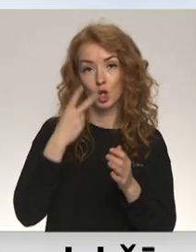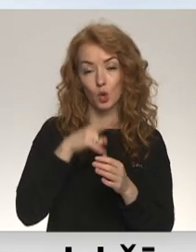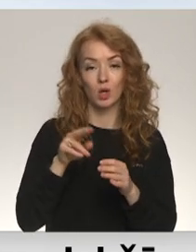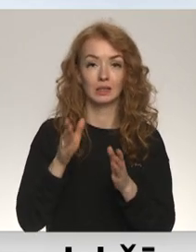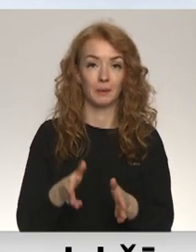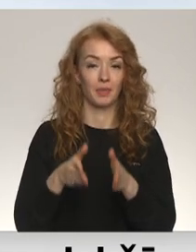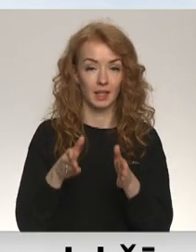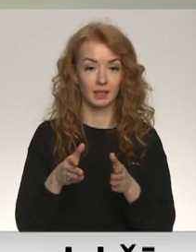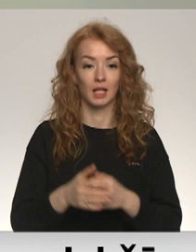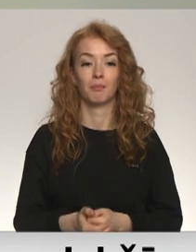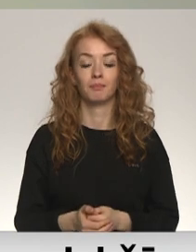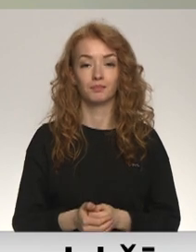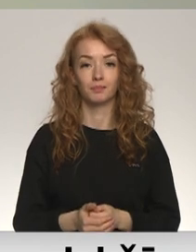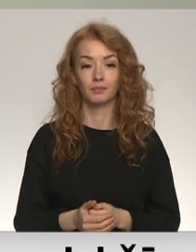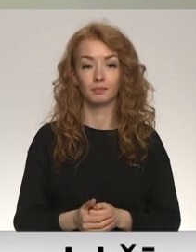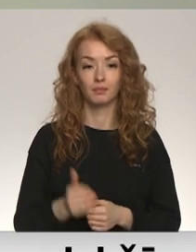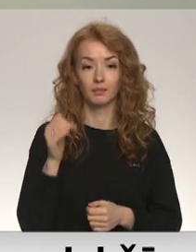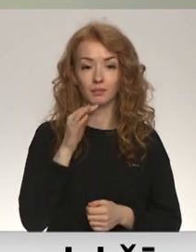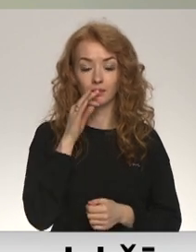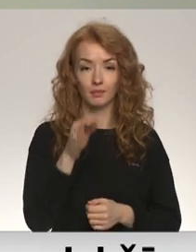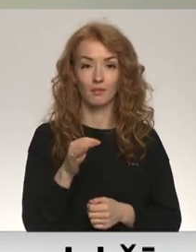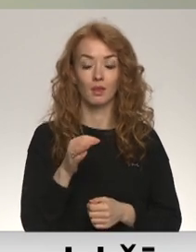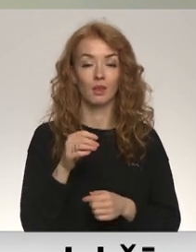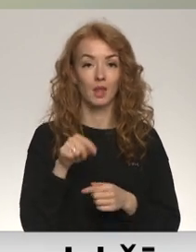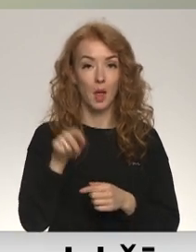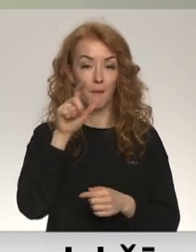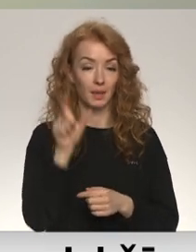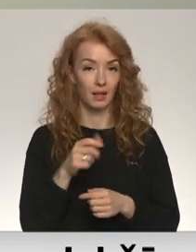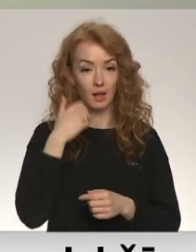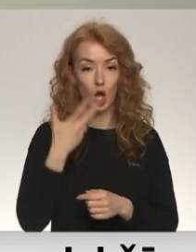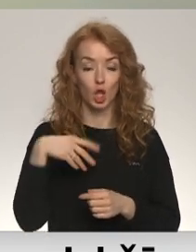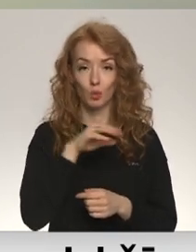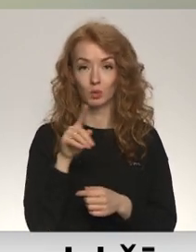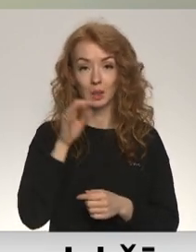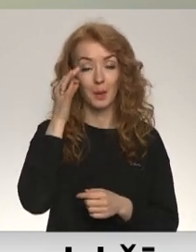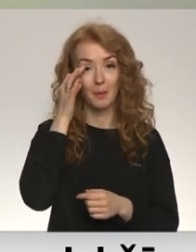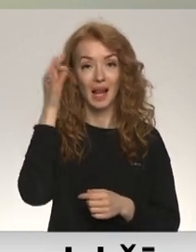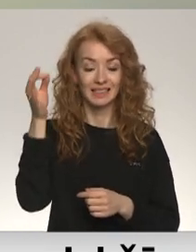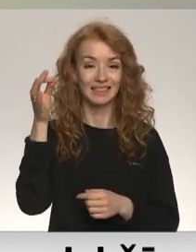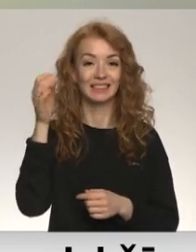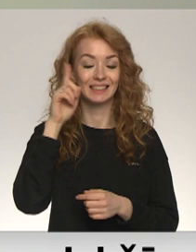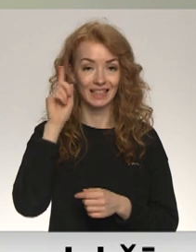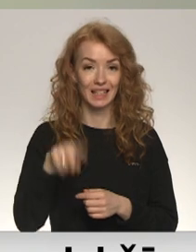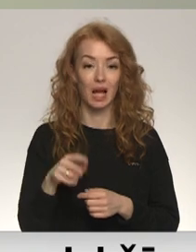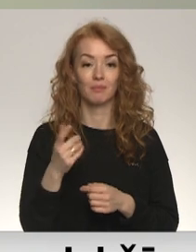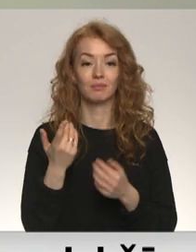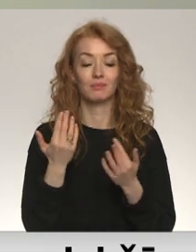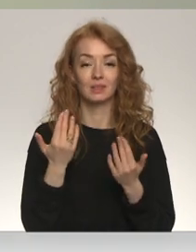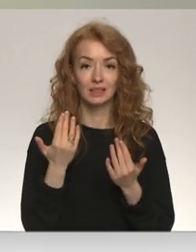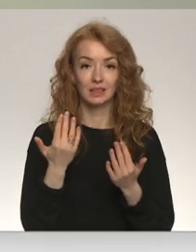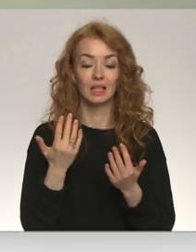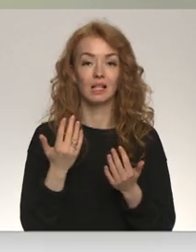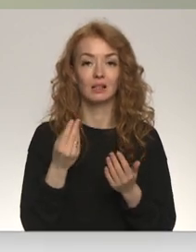iestādēm. Uz valdību mums esam spējīgi iet tajā brīdī, kad mums ir precīzi zināms, cik tie sarpacinājumi